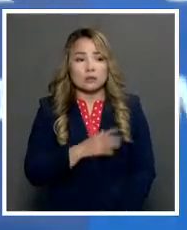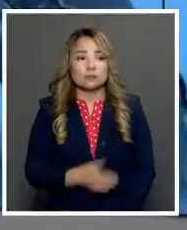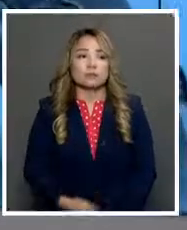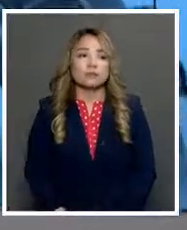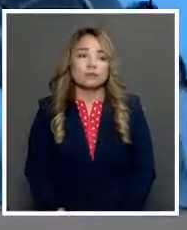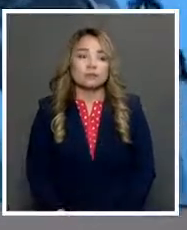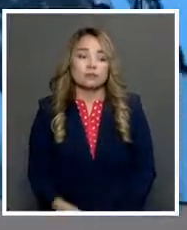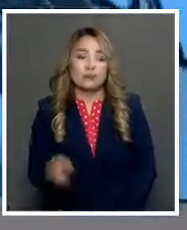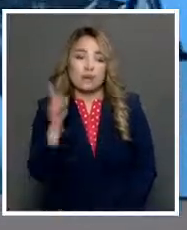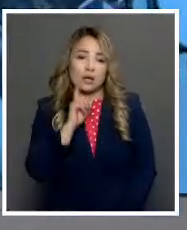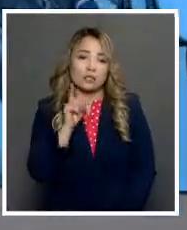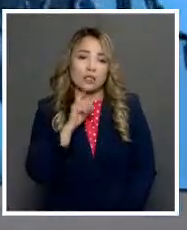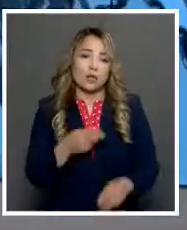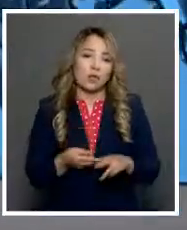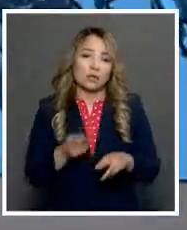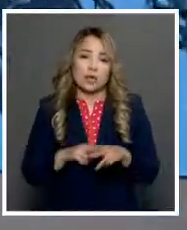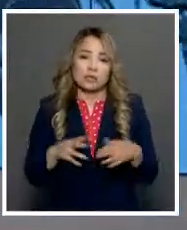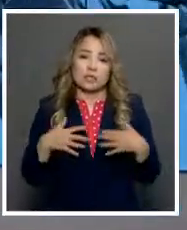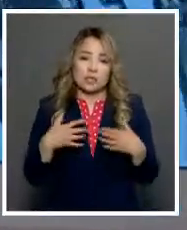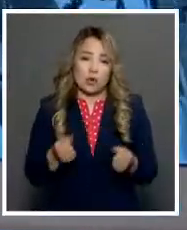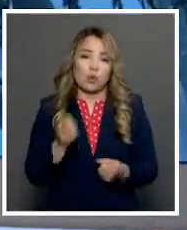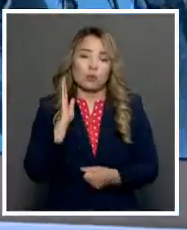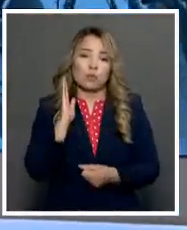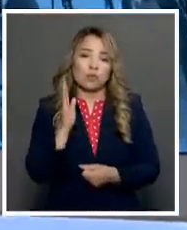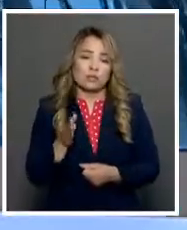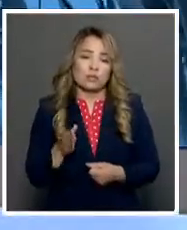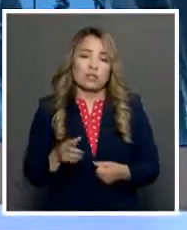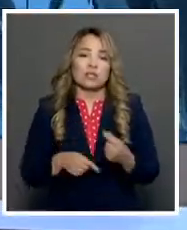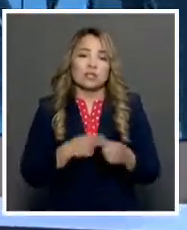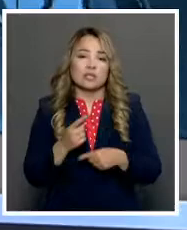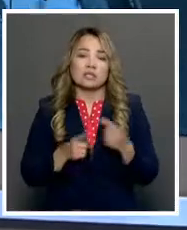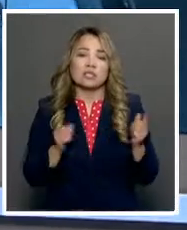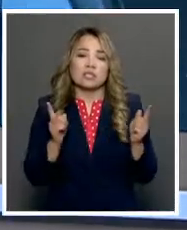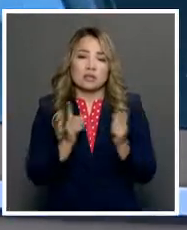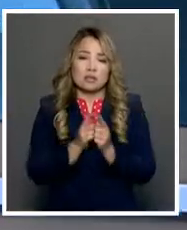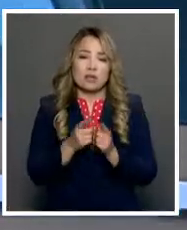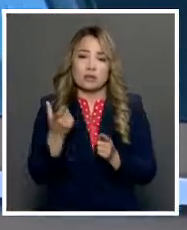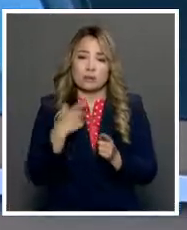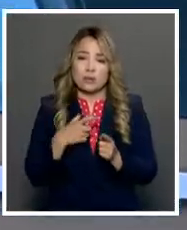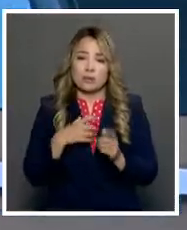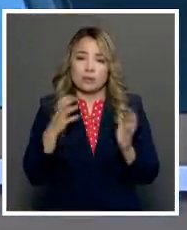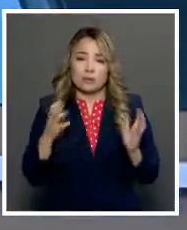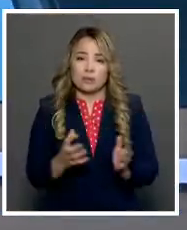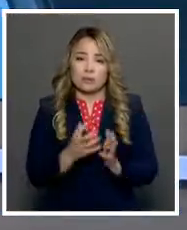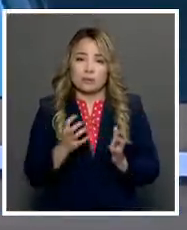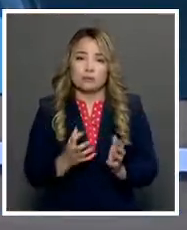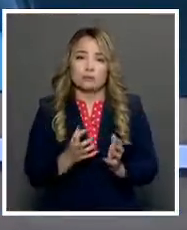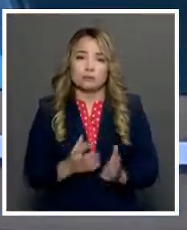Әзірге осы, індеттің емі екпе екенін естен шығармайық.